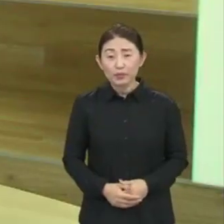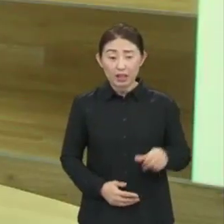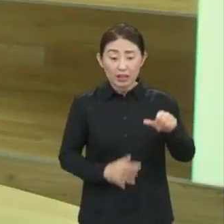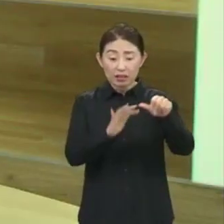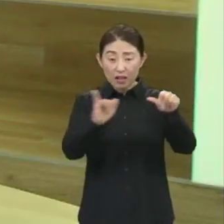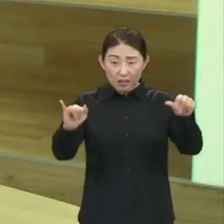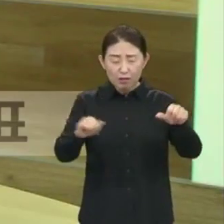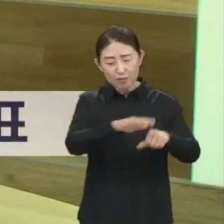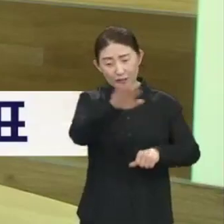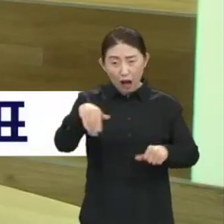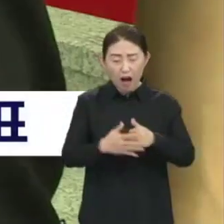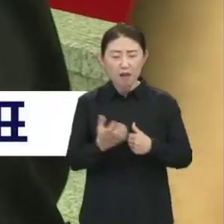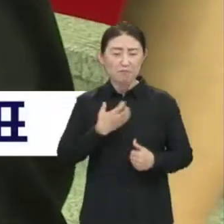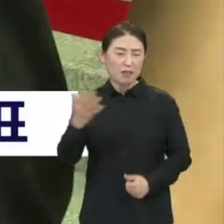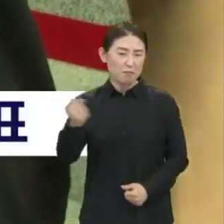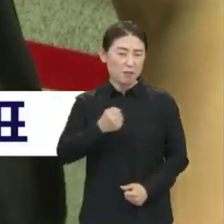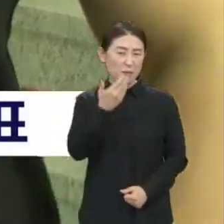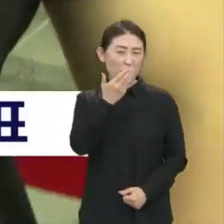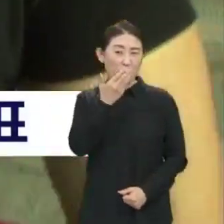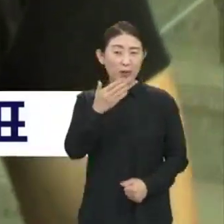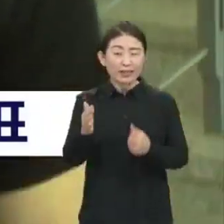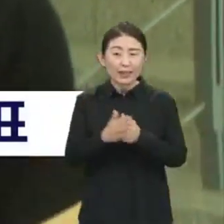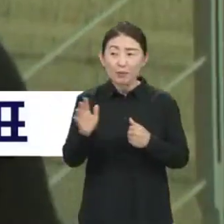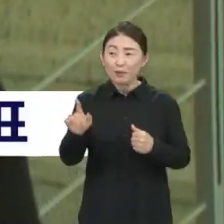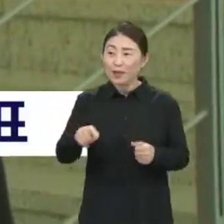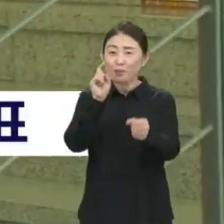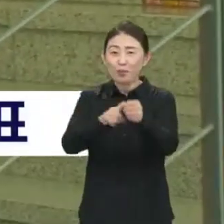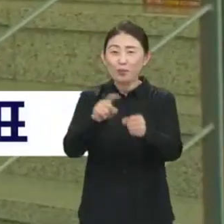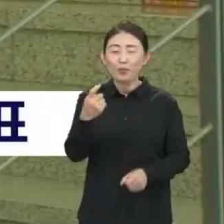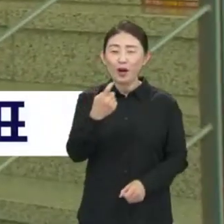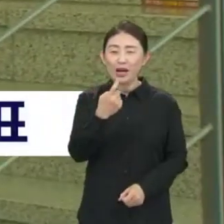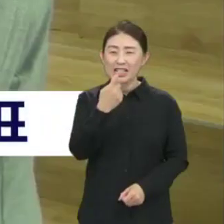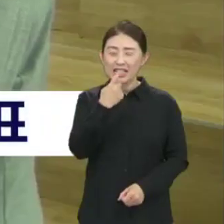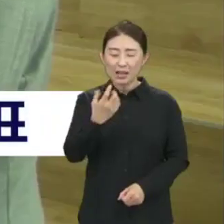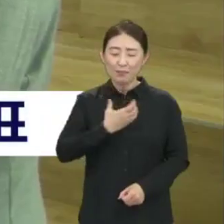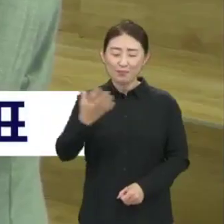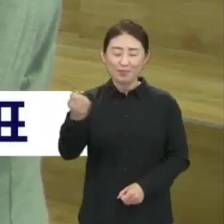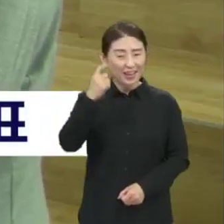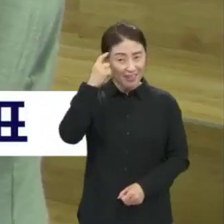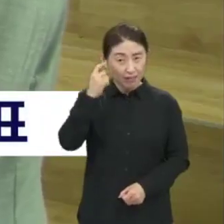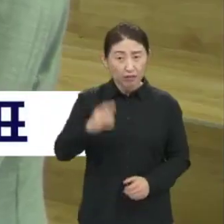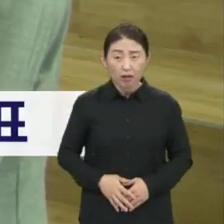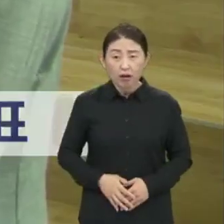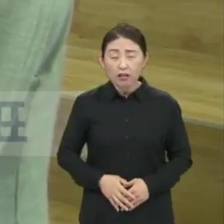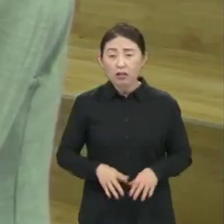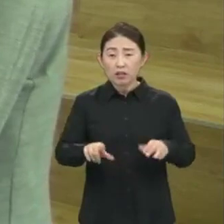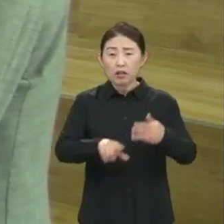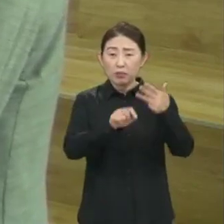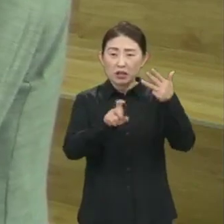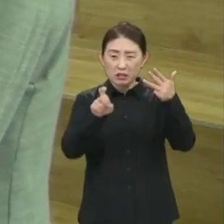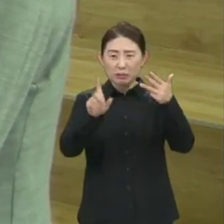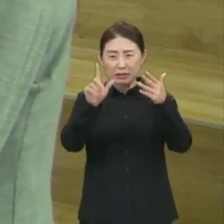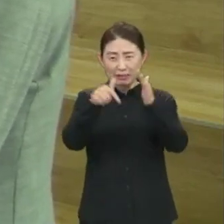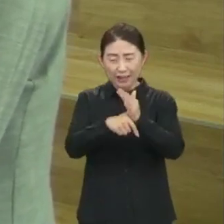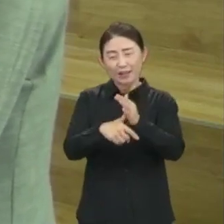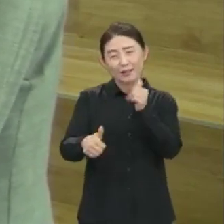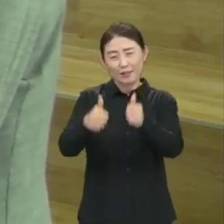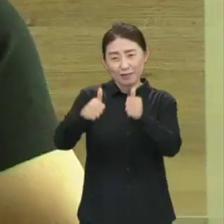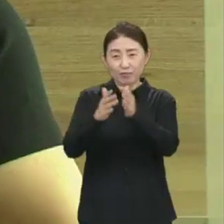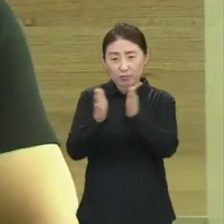모두 메달권이라는 평가 속에 은메달을 노리고 있는 장현학. 모든 초점은 첫 경기인 다음 달 10일에 맞춰져